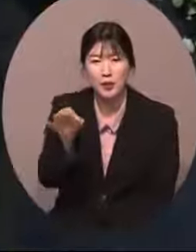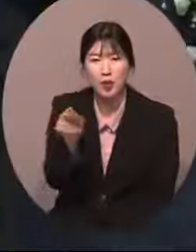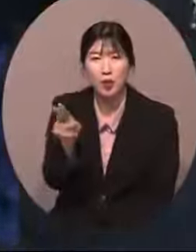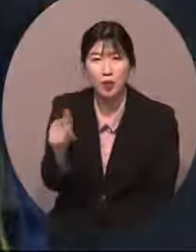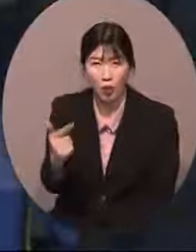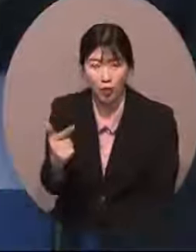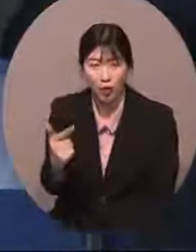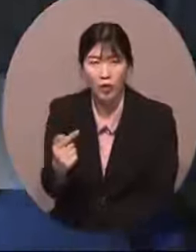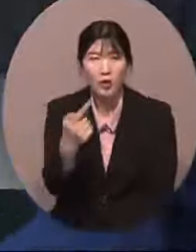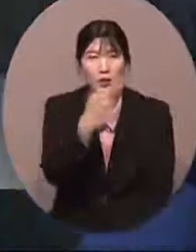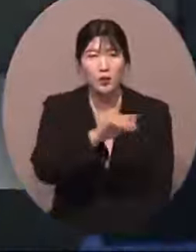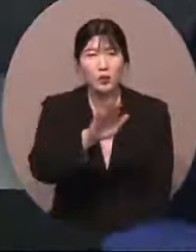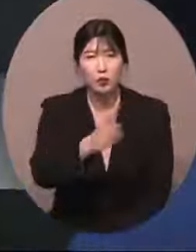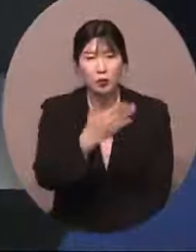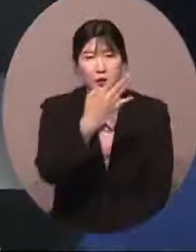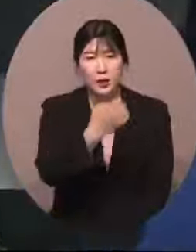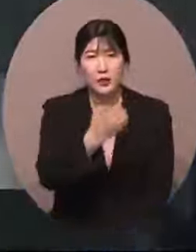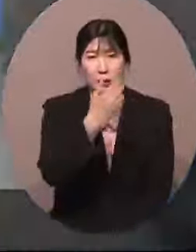1948년의